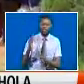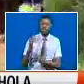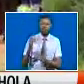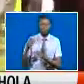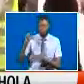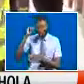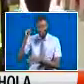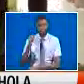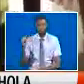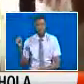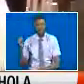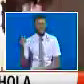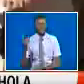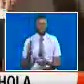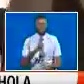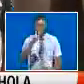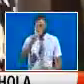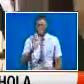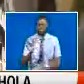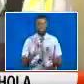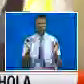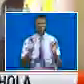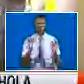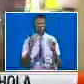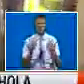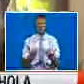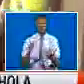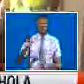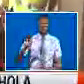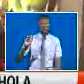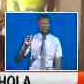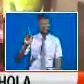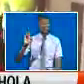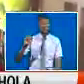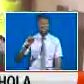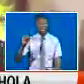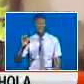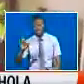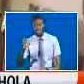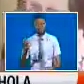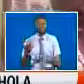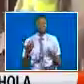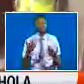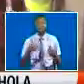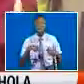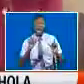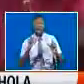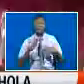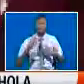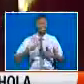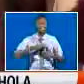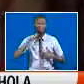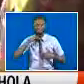wahusika wengine mamlaka bila kudhibitiwa juu ya wafuasi wao ambao walivumilia vifo na mateso hasa kwa